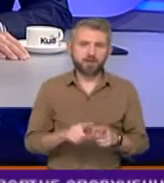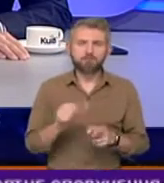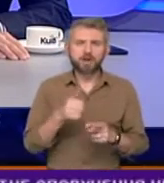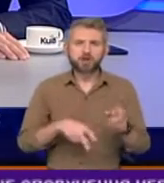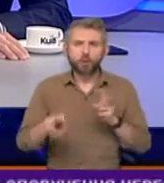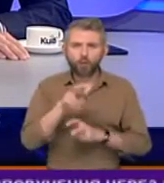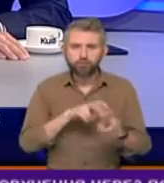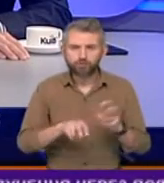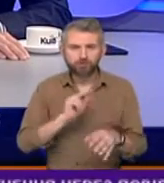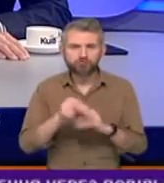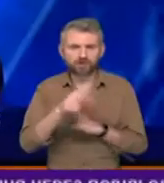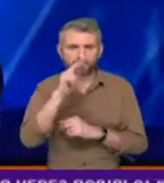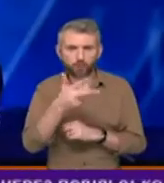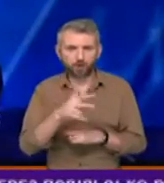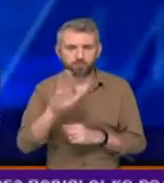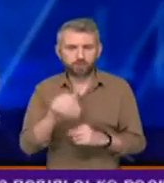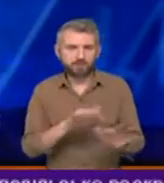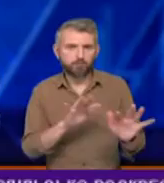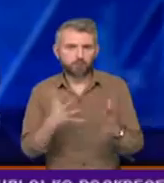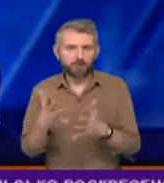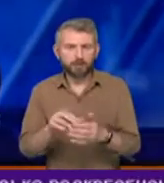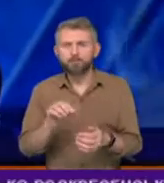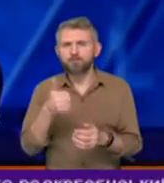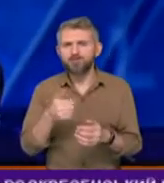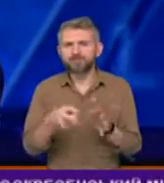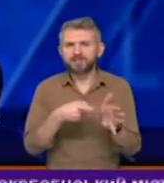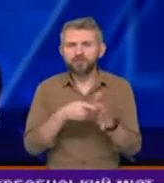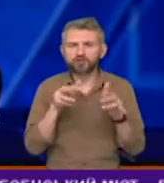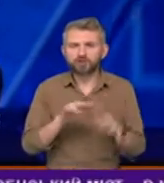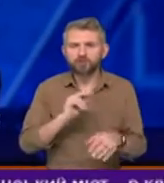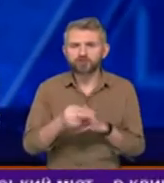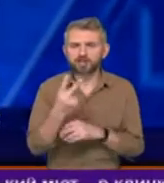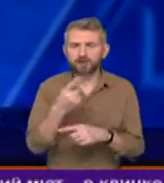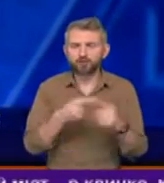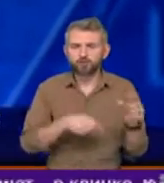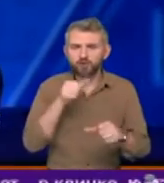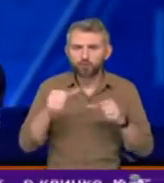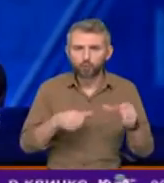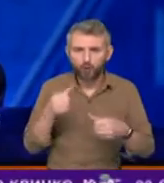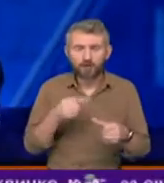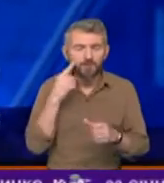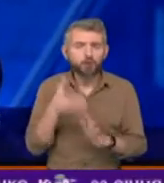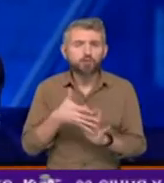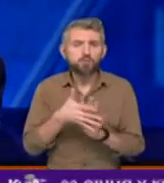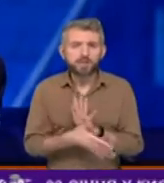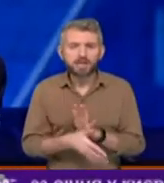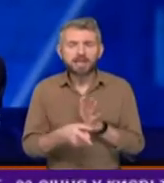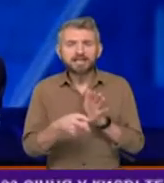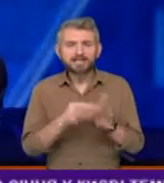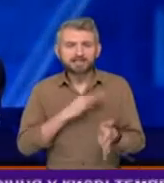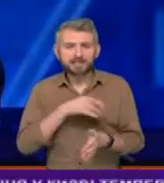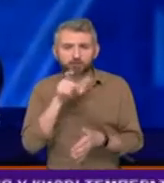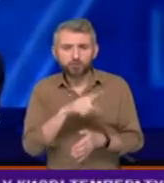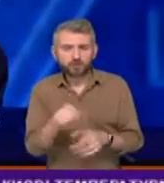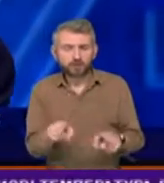обшуки через 3 роки після подій. Перші слідчі дії через 2,5 роки. Ви розумієте, слідчого за таке